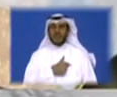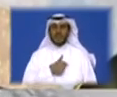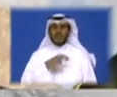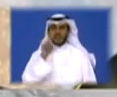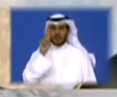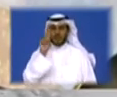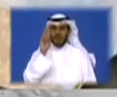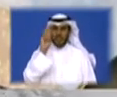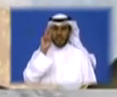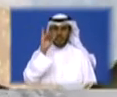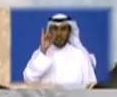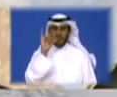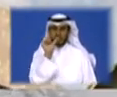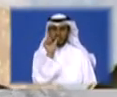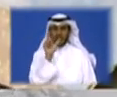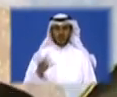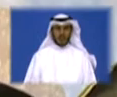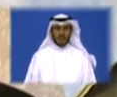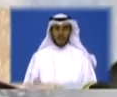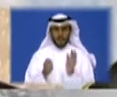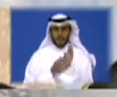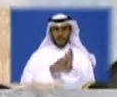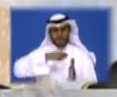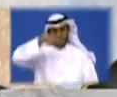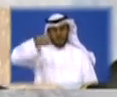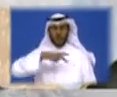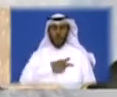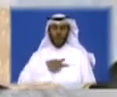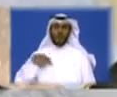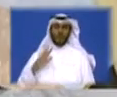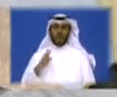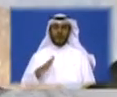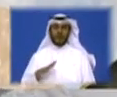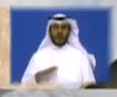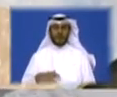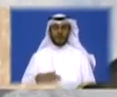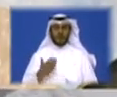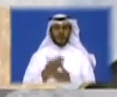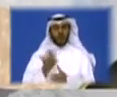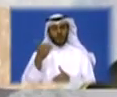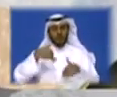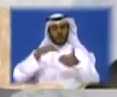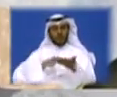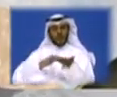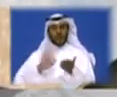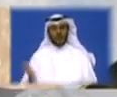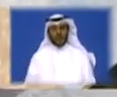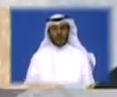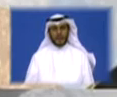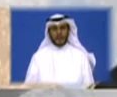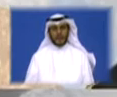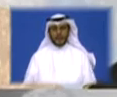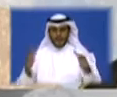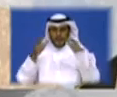يعني تحديد المصلحة العامة، فيها رجالات ثقات في لجانها المتعددة، سواء لجنة التثمين والتي